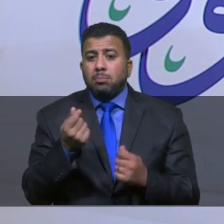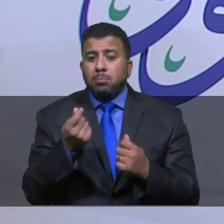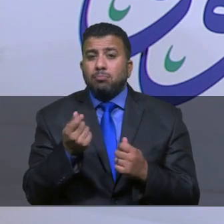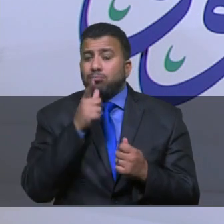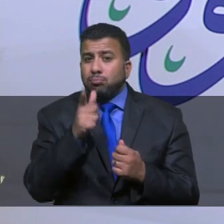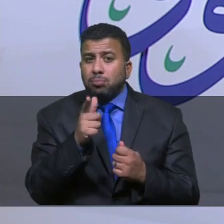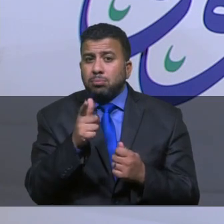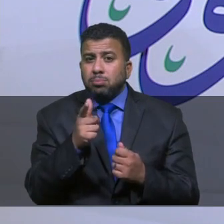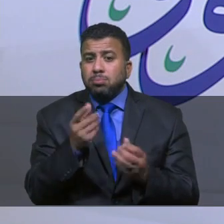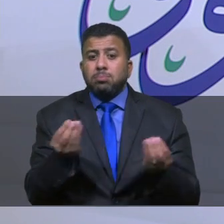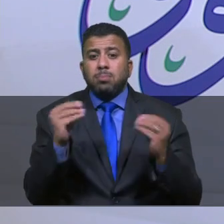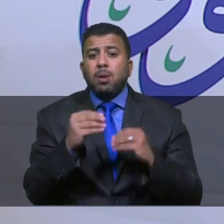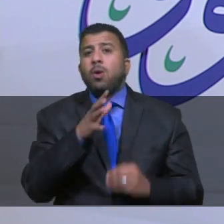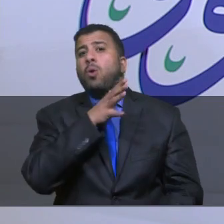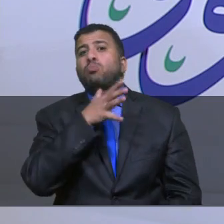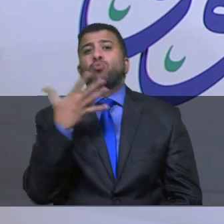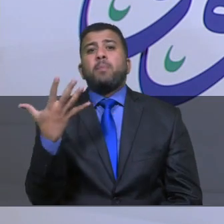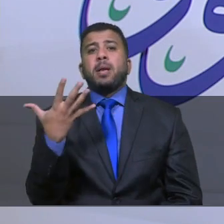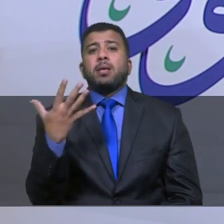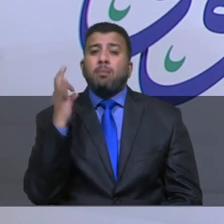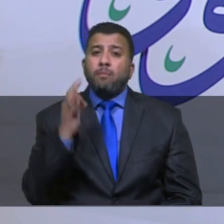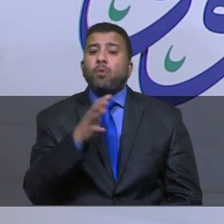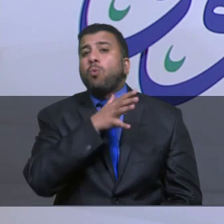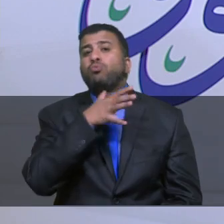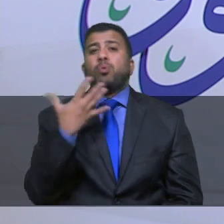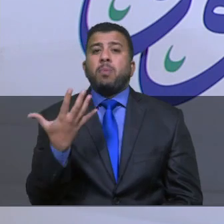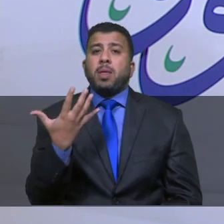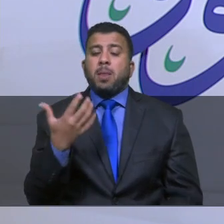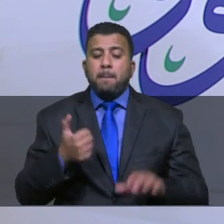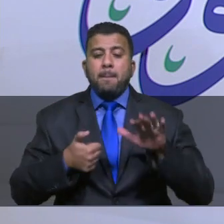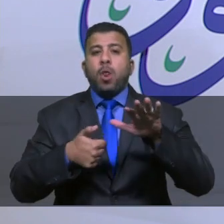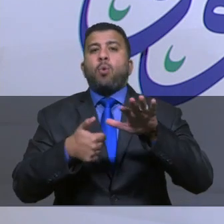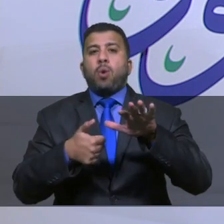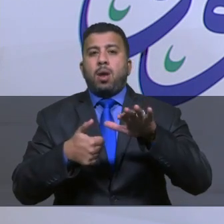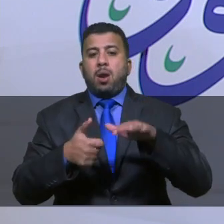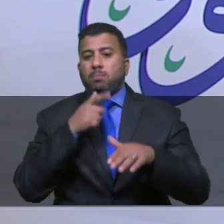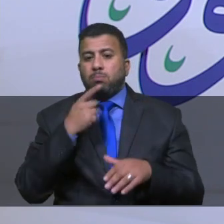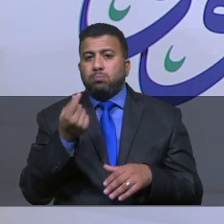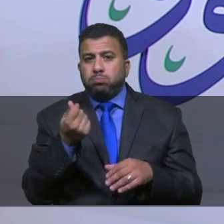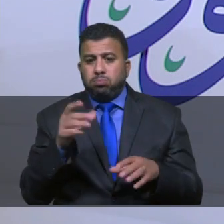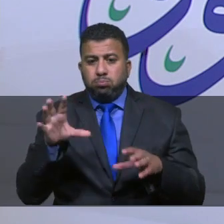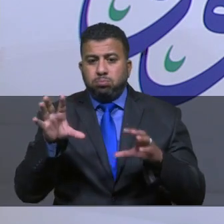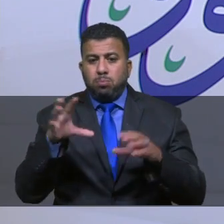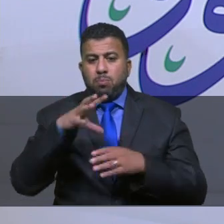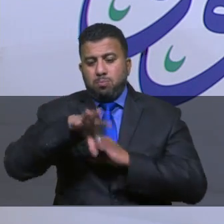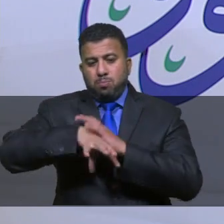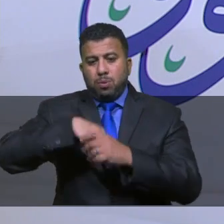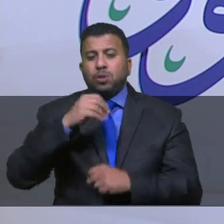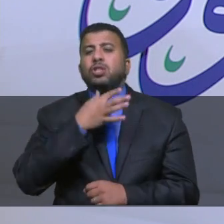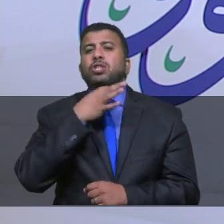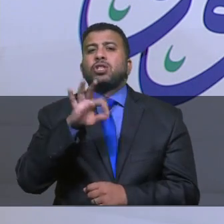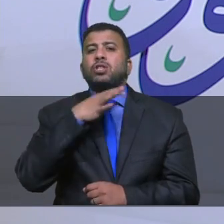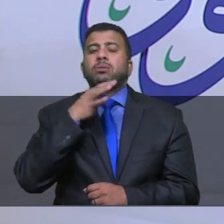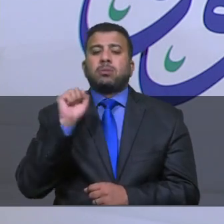مثل ما ذكرت انه 500 مليون. هاي الحملة طبعا المبالغ اللي بتكون رايحة كلها حق المشاريع الجديدة، وفيها